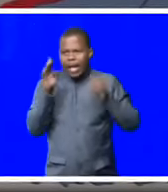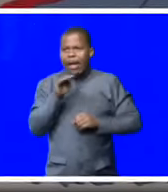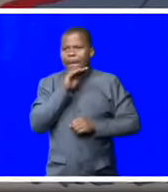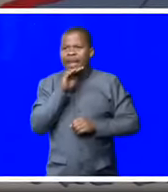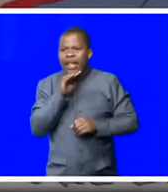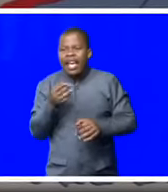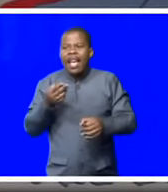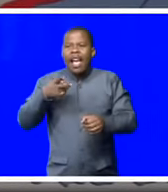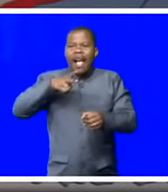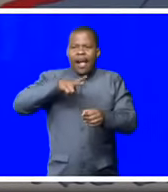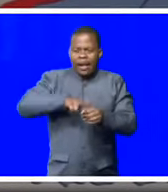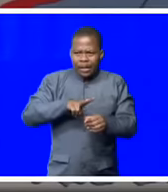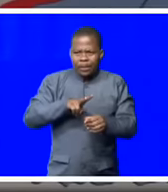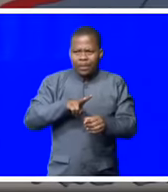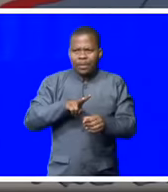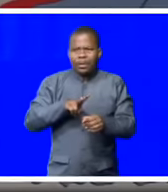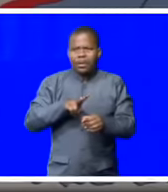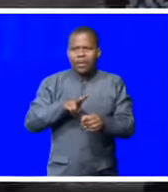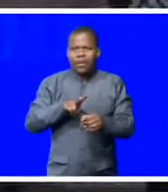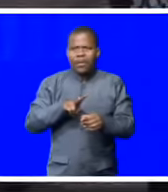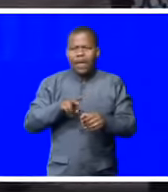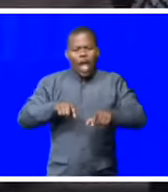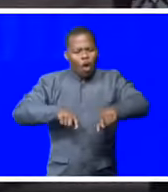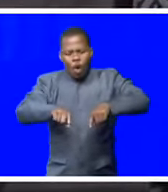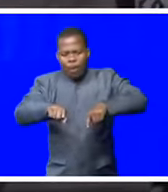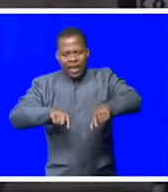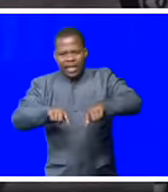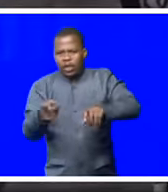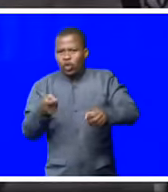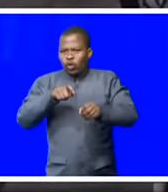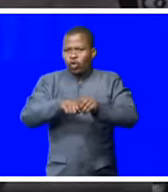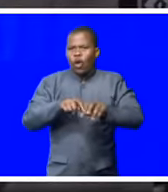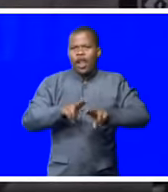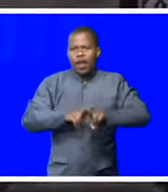asisabangisani. We don't compete,